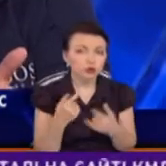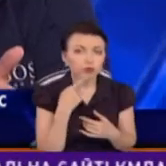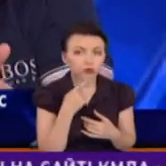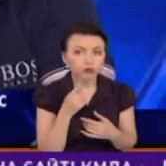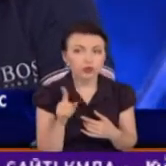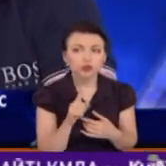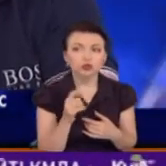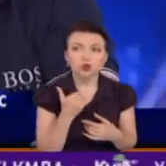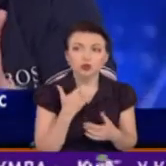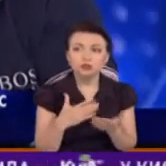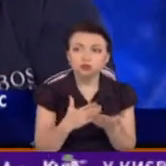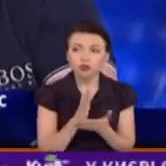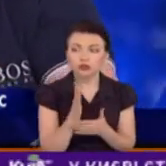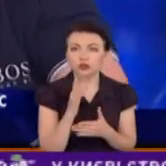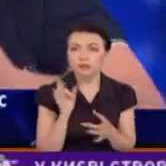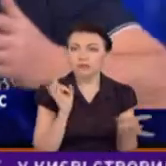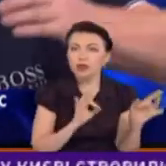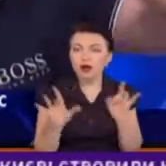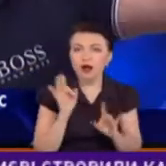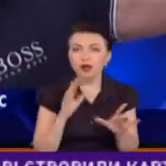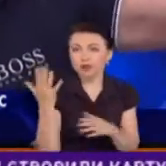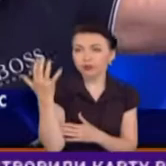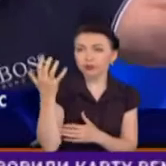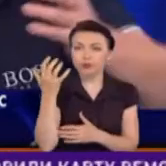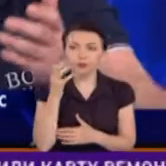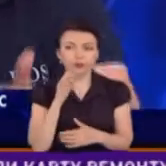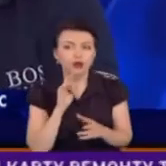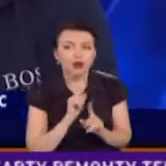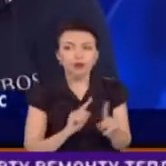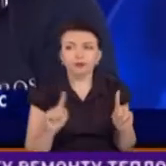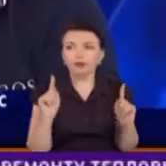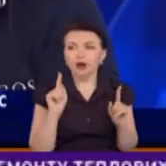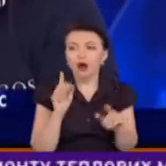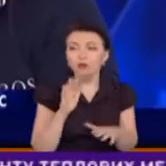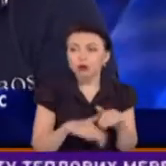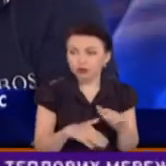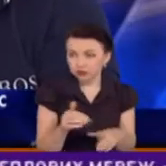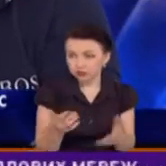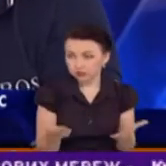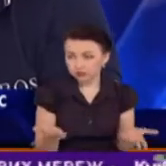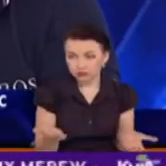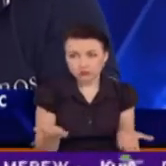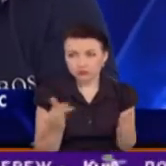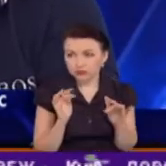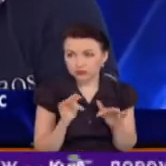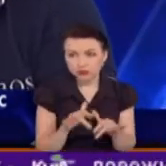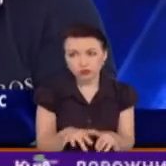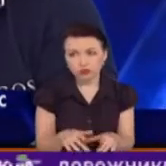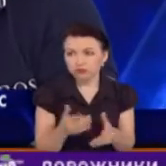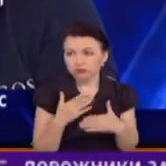що у нас в політиці піар, селфі, там, смарти, там все. А на практиці там дійсно, вибачте,